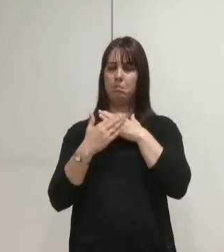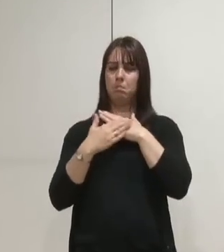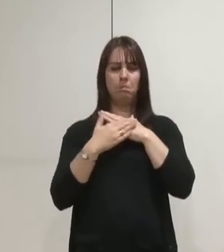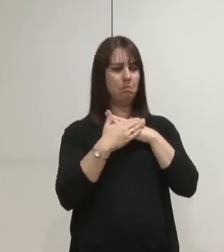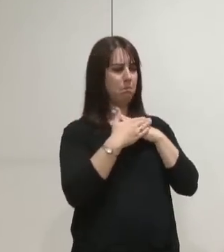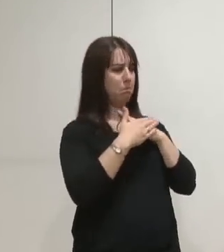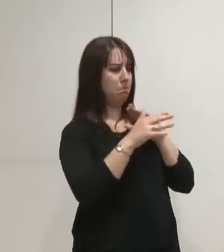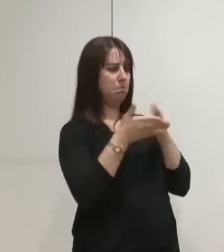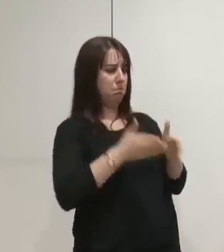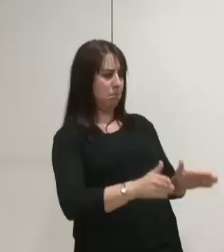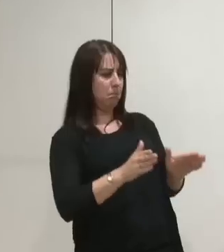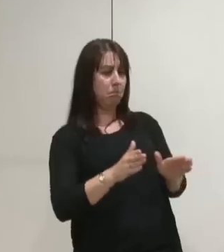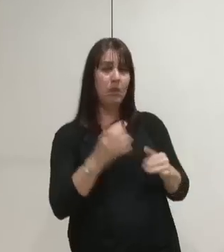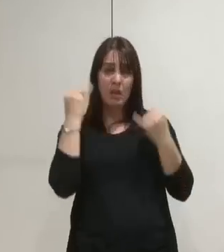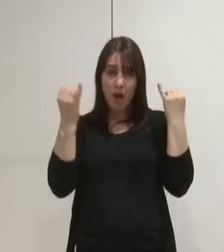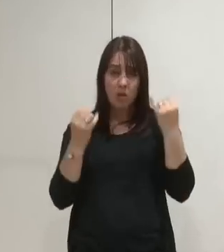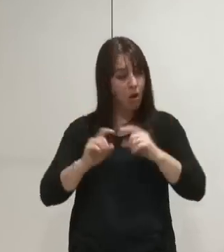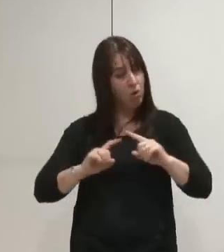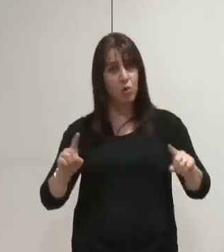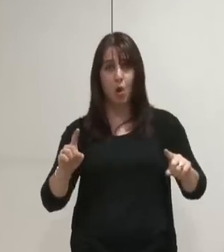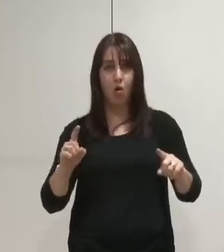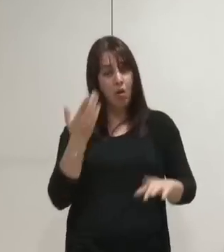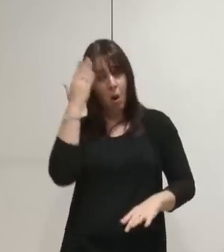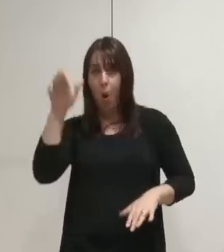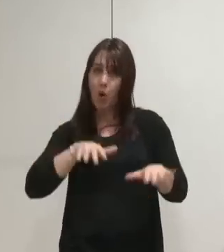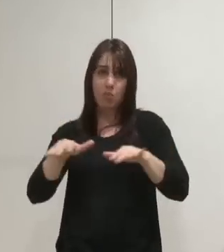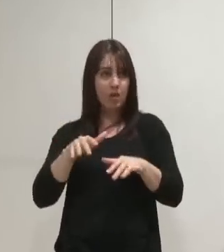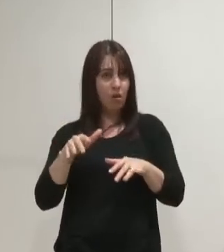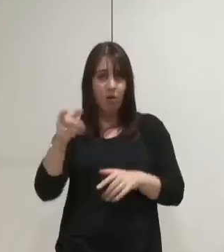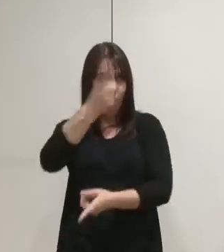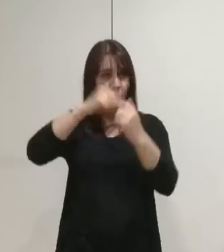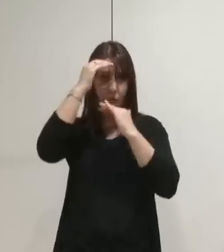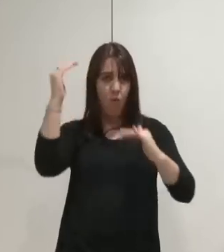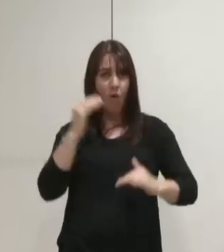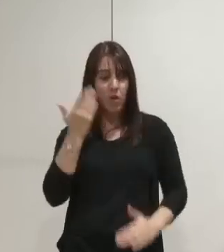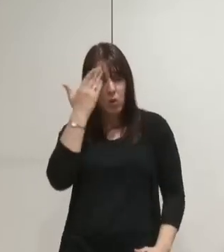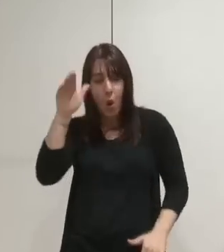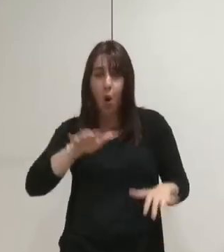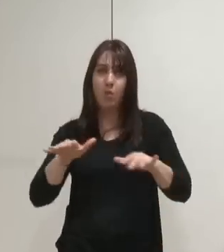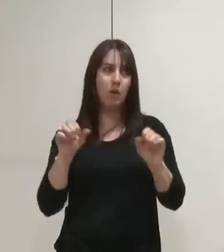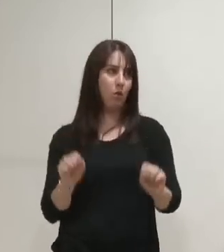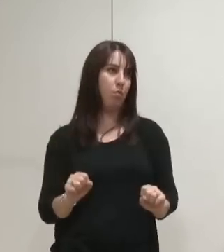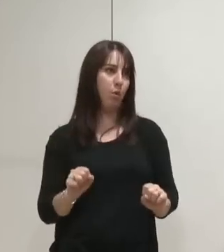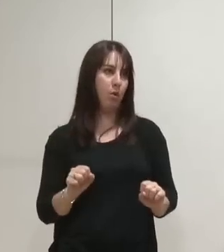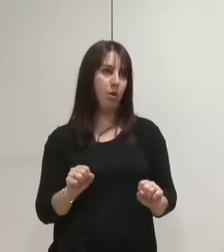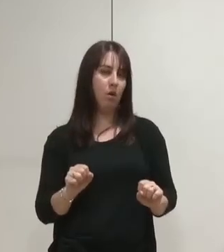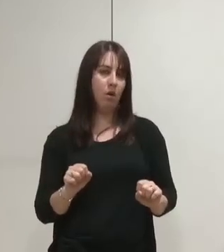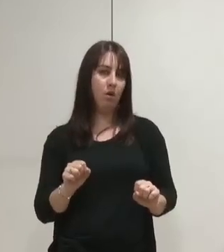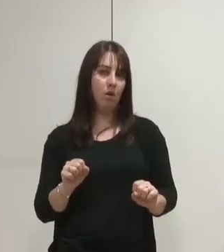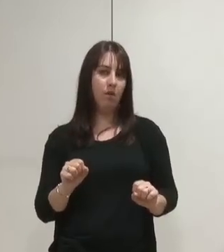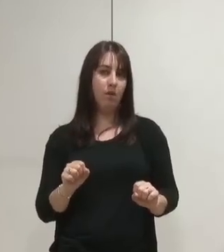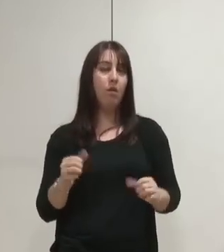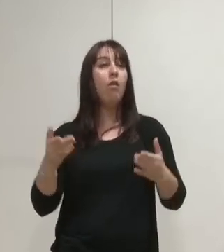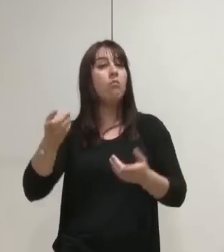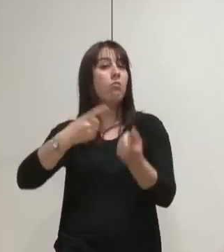citeos non nous l'aurions pas fait nous aurions agi autrement soyez-en persuadés il y avait une autre manière de faire ça n'est pas celle que vous